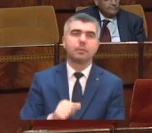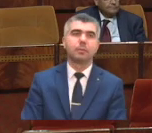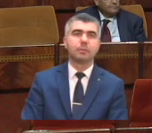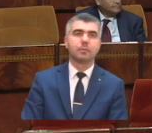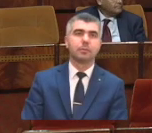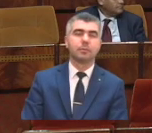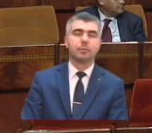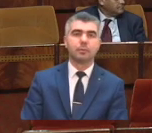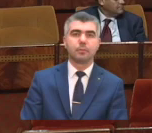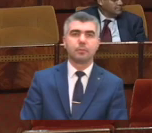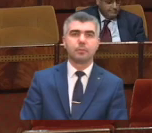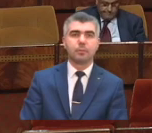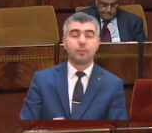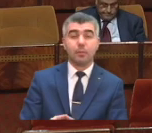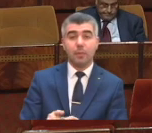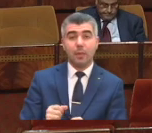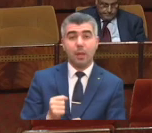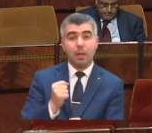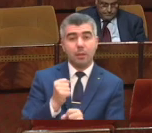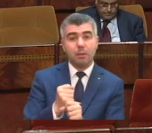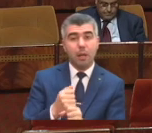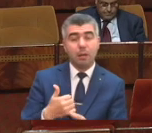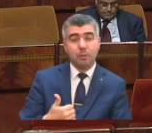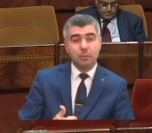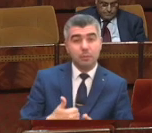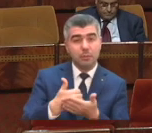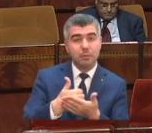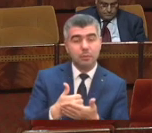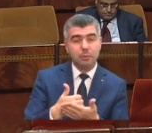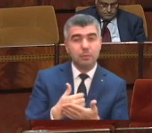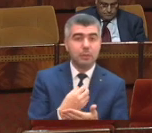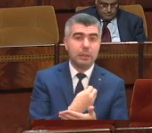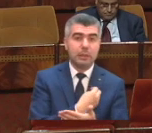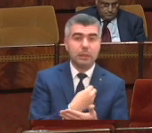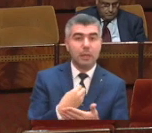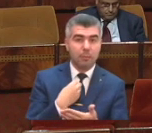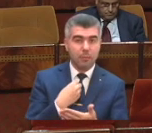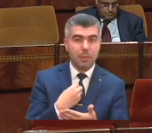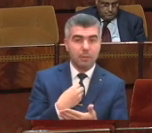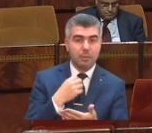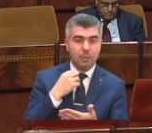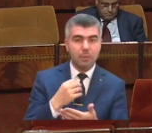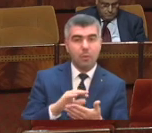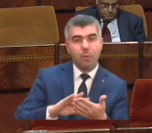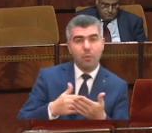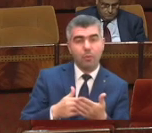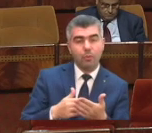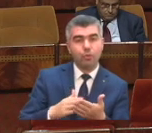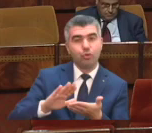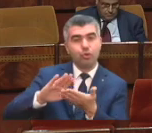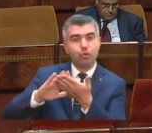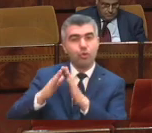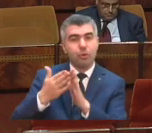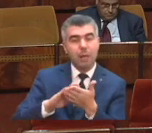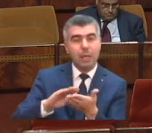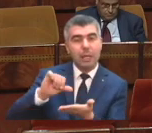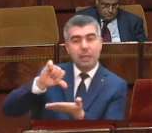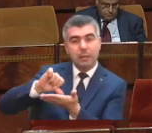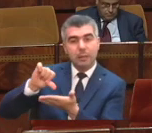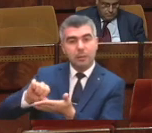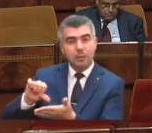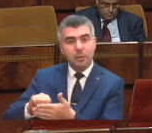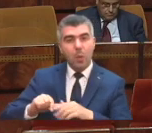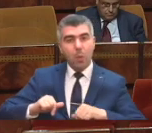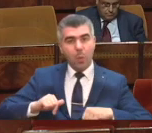السيده الوزيره، الخدمات الشبه صحيه اللي كتوفرها الجمعيات في المراكز التابعه